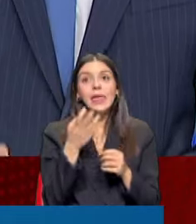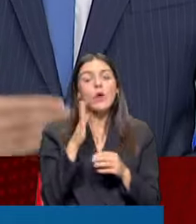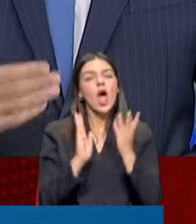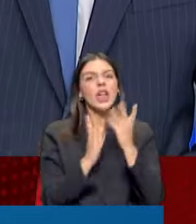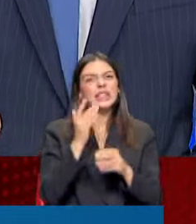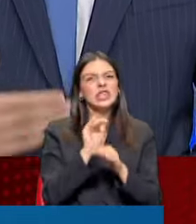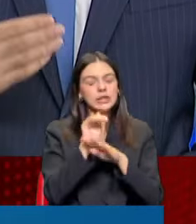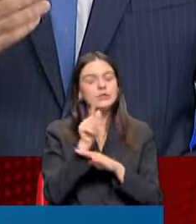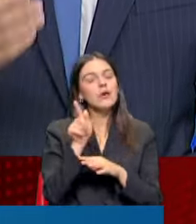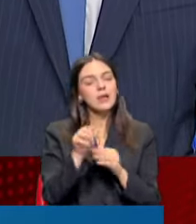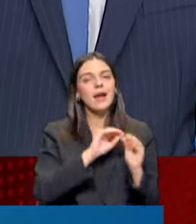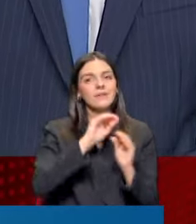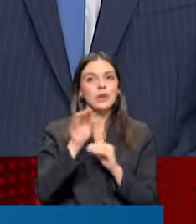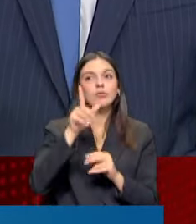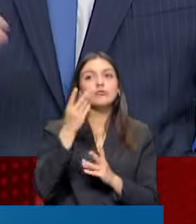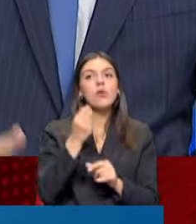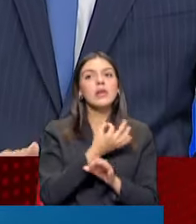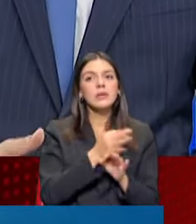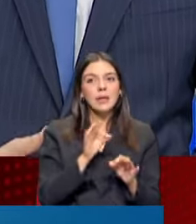Bunun bu dönem için inanılmaz bir kıymeti var.